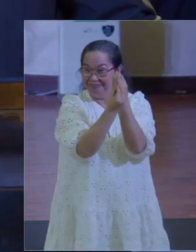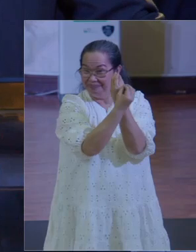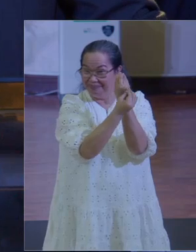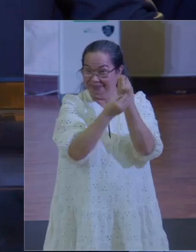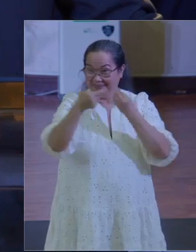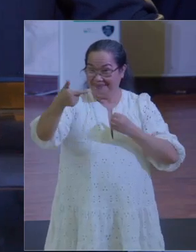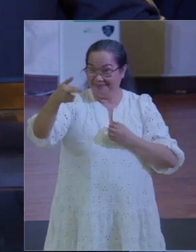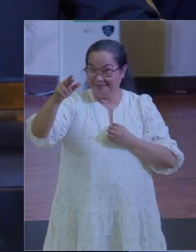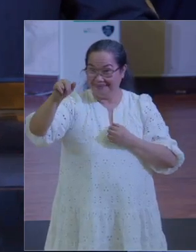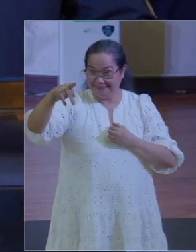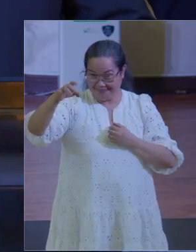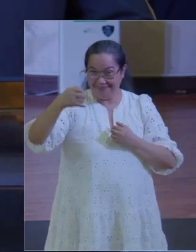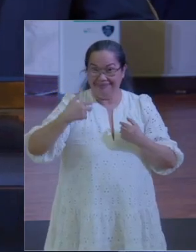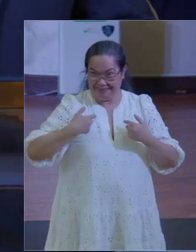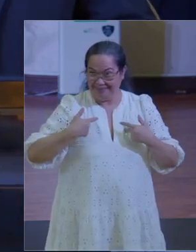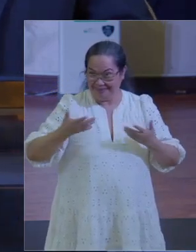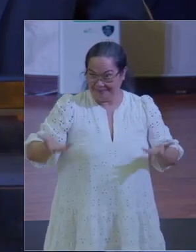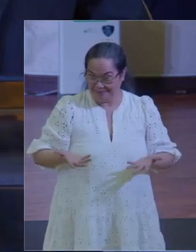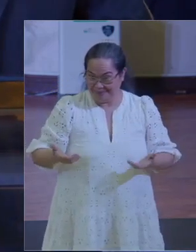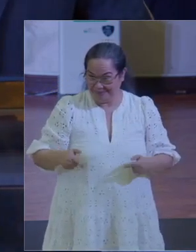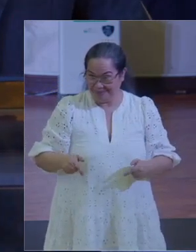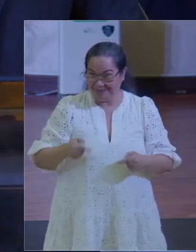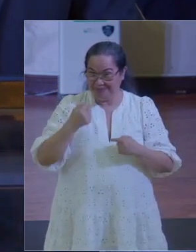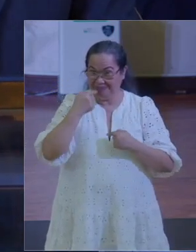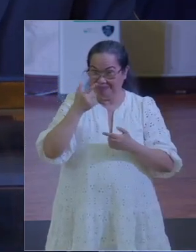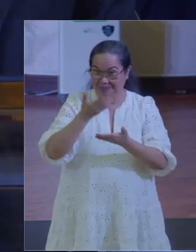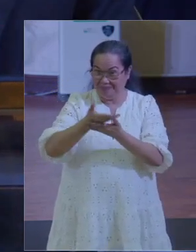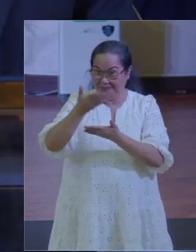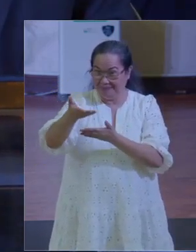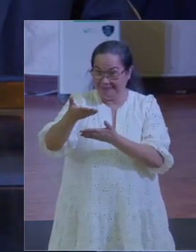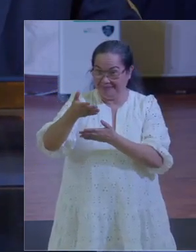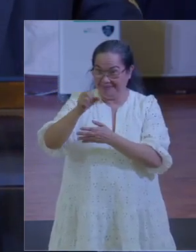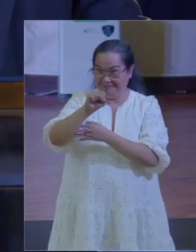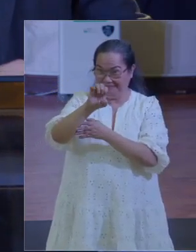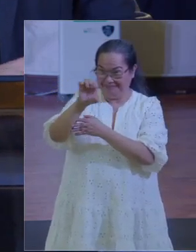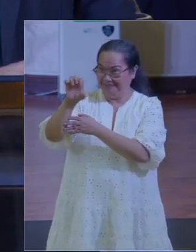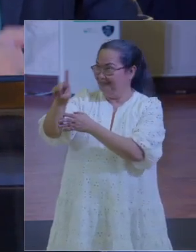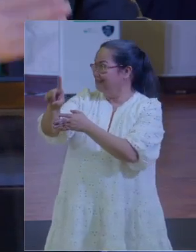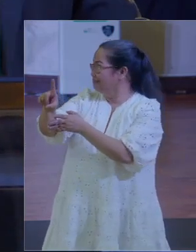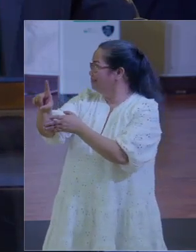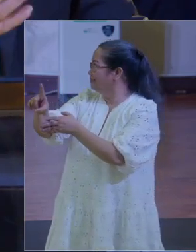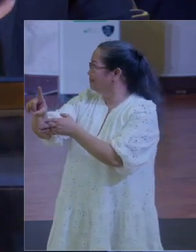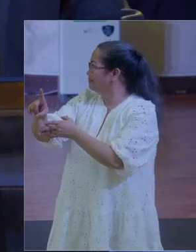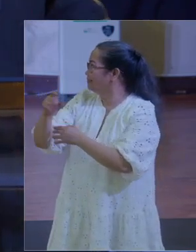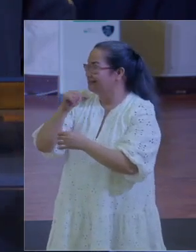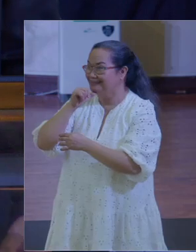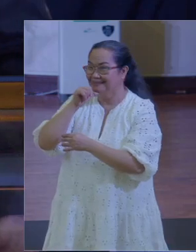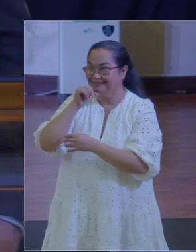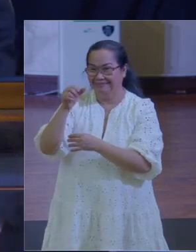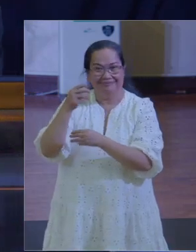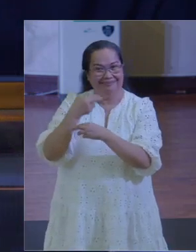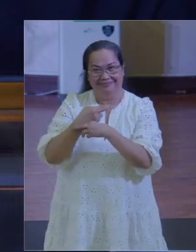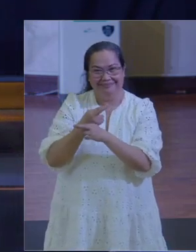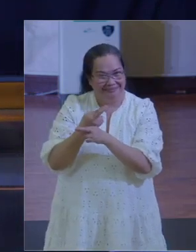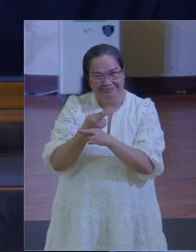you, yung natural po, ang bilin yung grapes, yung may seed. Kasi hindi po yun modified.